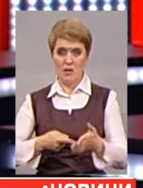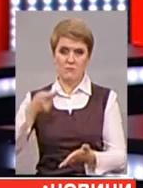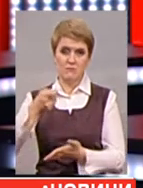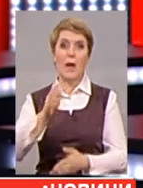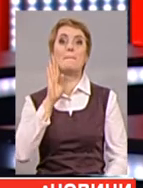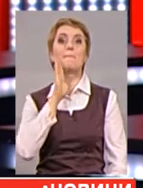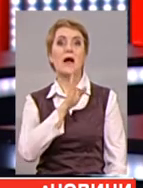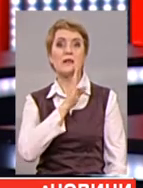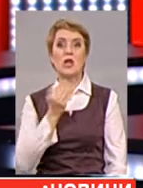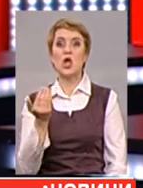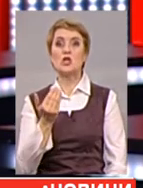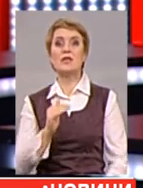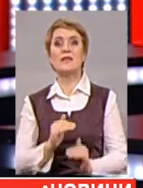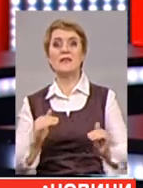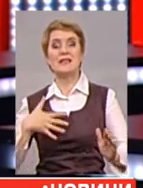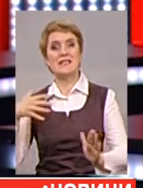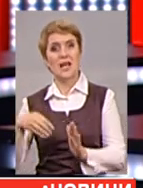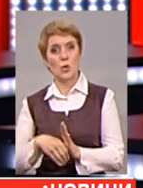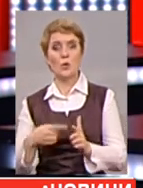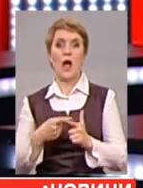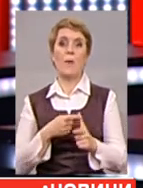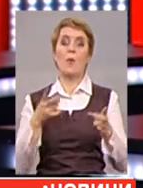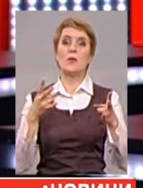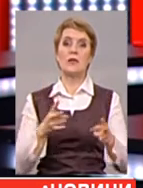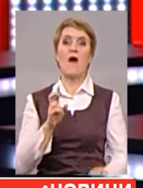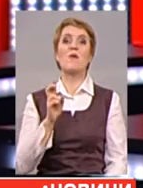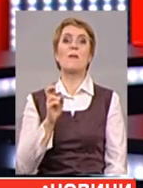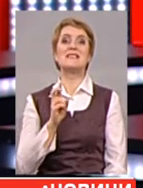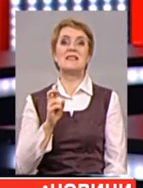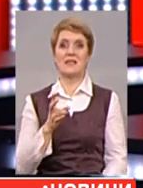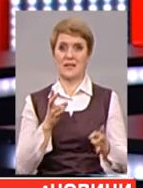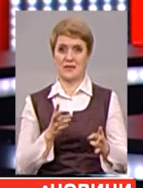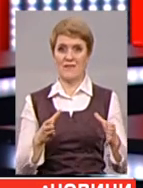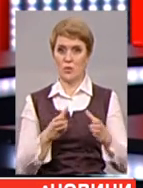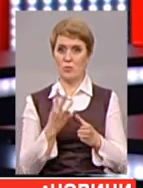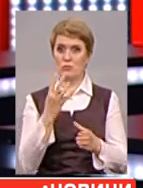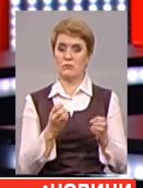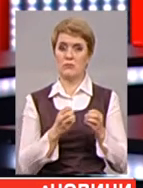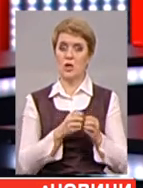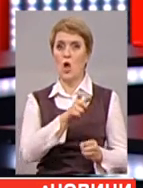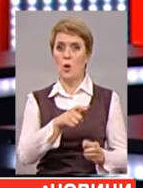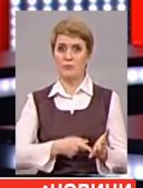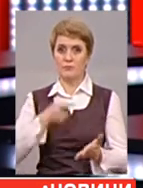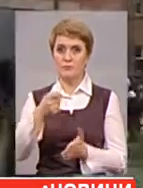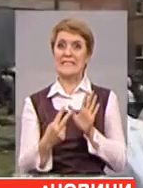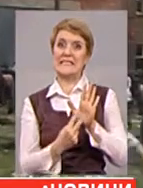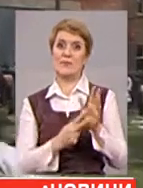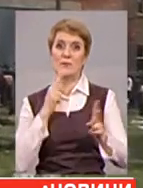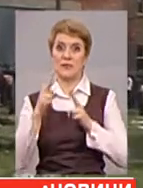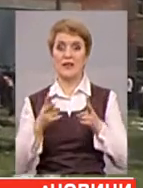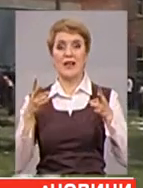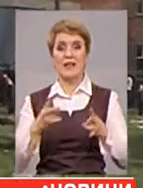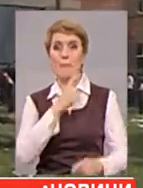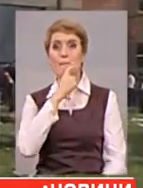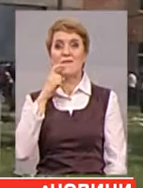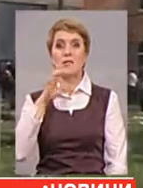або постраждали у бесланській трагедії. У групі заявників 409 осіб, які подали 7 скарг. Трагедія в Північній Осетії